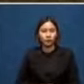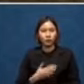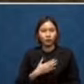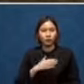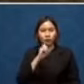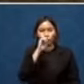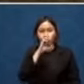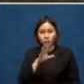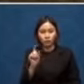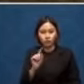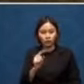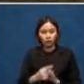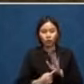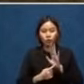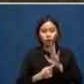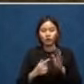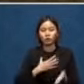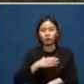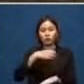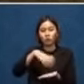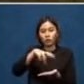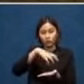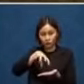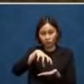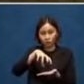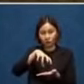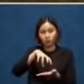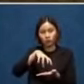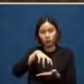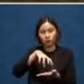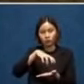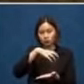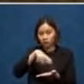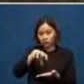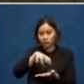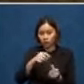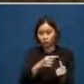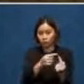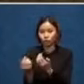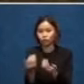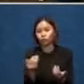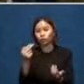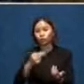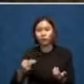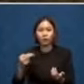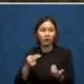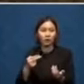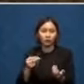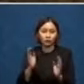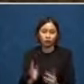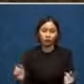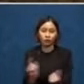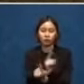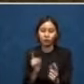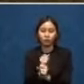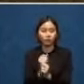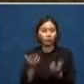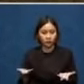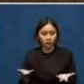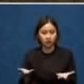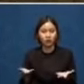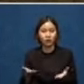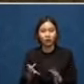ในเรื่องพวกนี้จากตัวอย่างที่ผมพูดถึงก็คือว่าเราจะบอกกล่าวเรื่องราวเหล่านี้ต่อลูกหลานต่อคนในสังคมอย่างไรเ